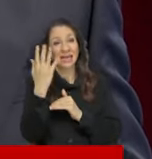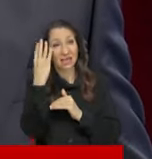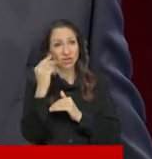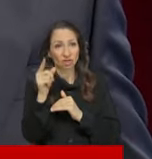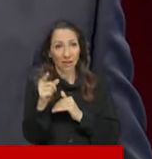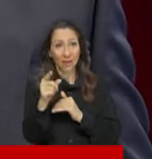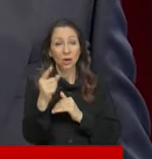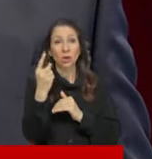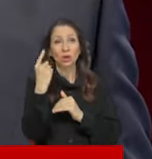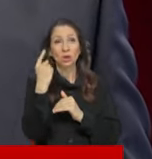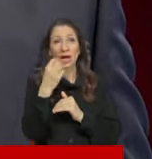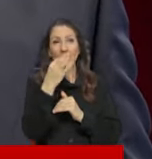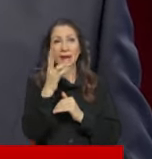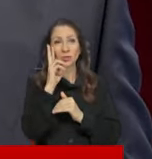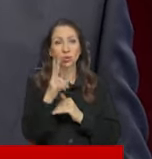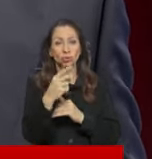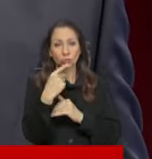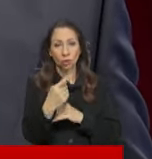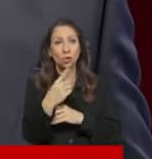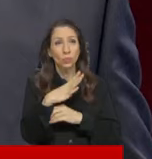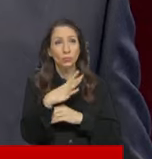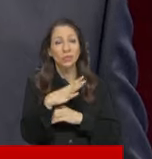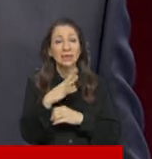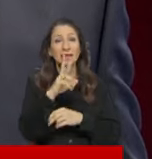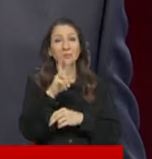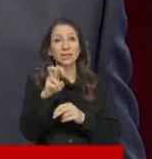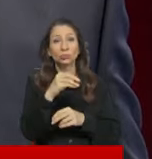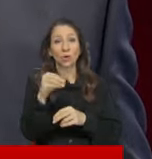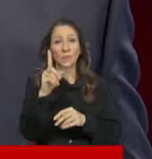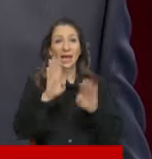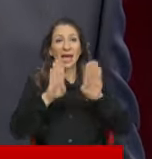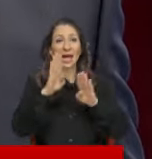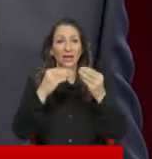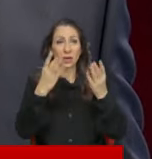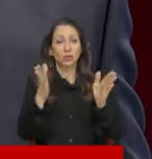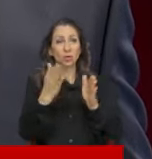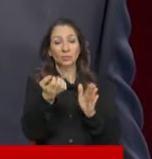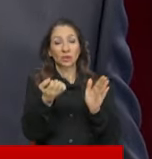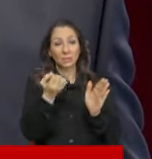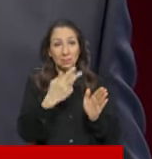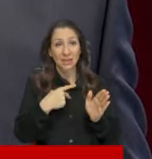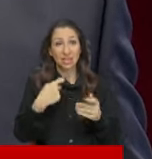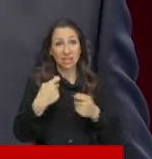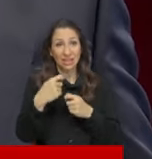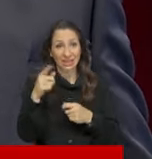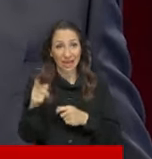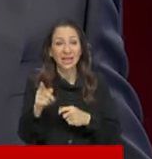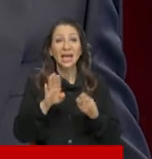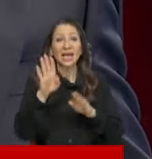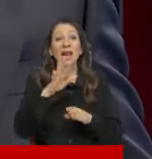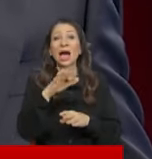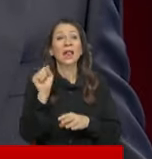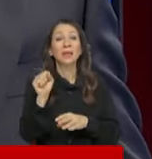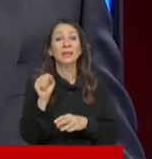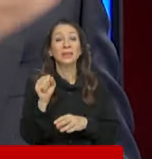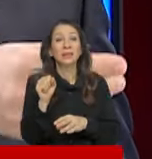anlayacaktır Dün haberlerde çıktığı için ifade ediyorum 28 milyona bir ihale veriyor Küçükçekmece Belediyesi'nin şirketinden ihaleyi alan